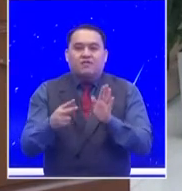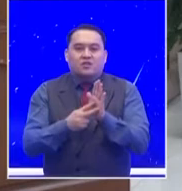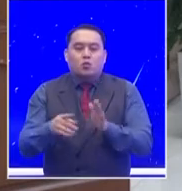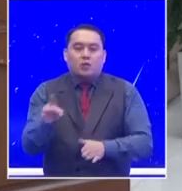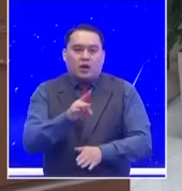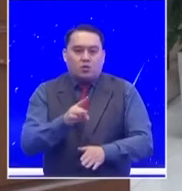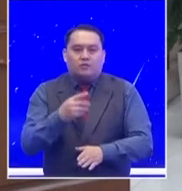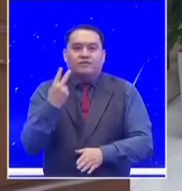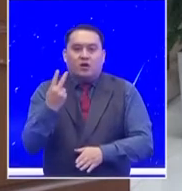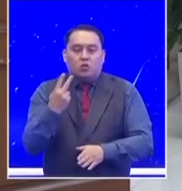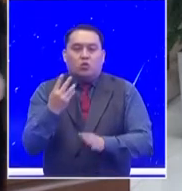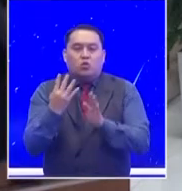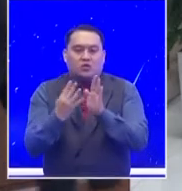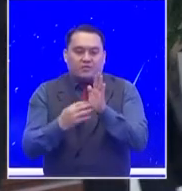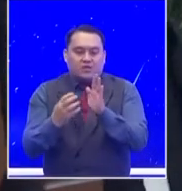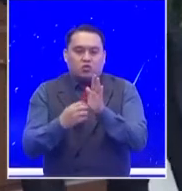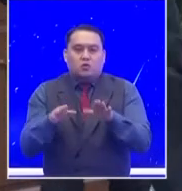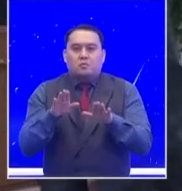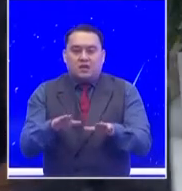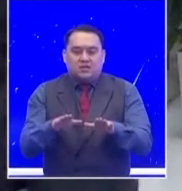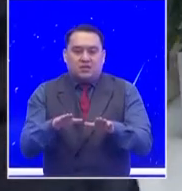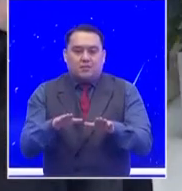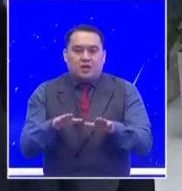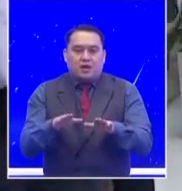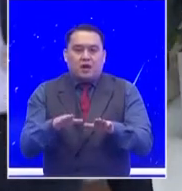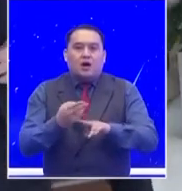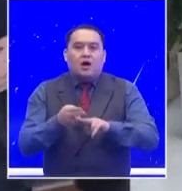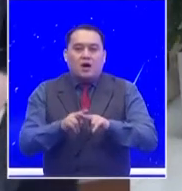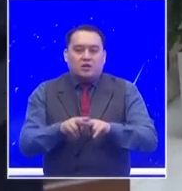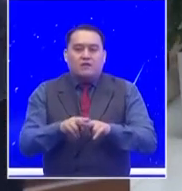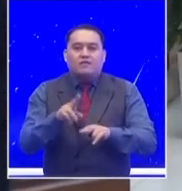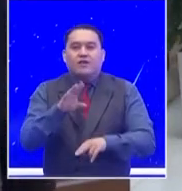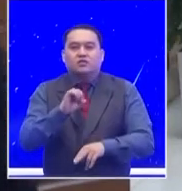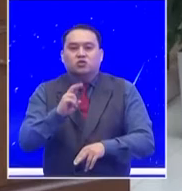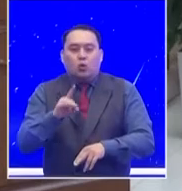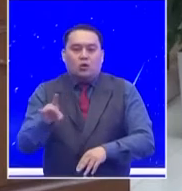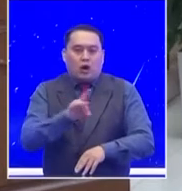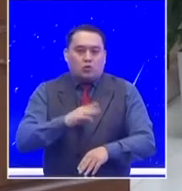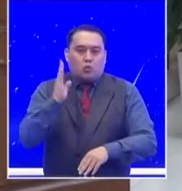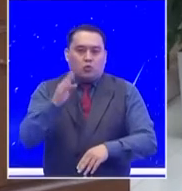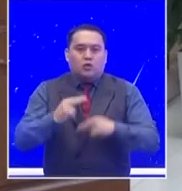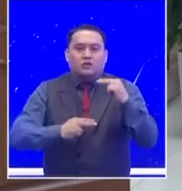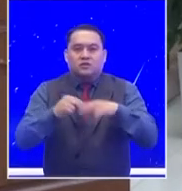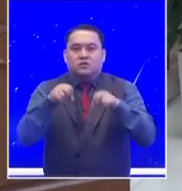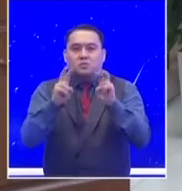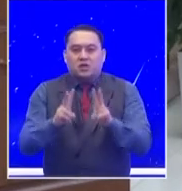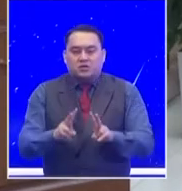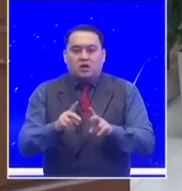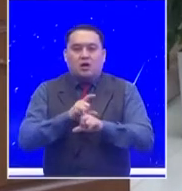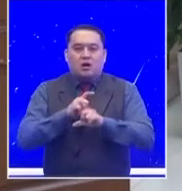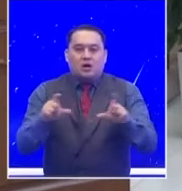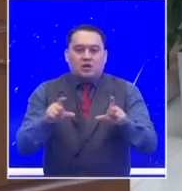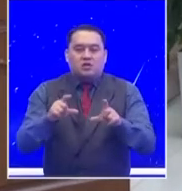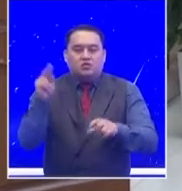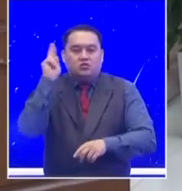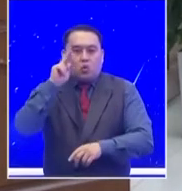микрорайоне, вторую на 900 мест в коттеджном городке. Помимо этого, в Восточном микрорайоне будут возводить специализированный